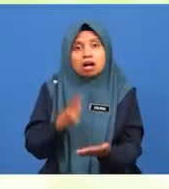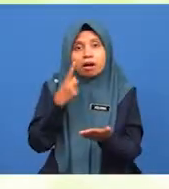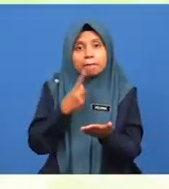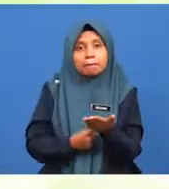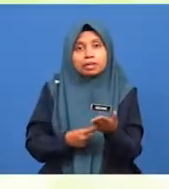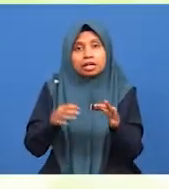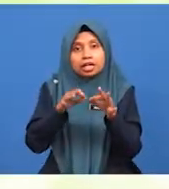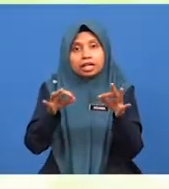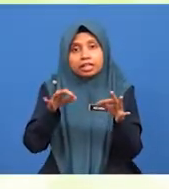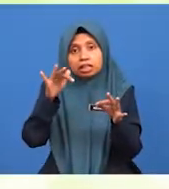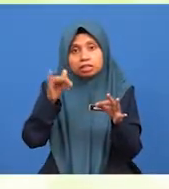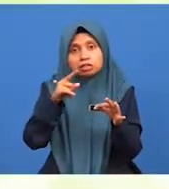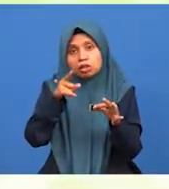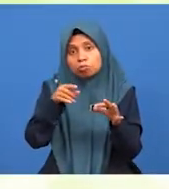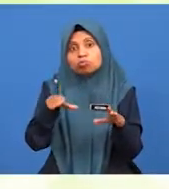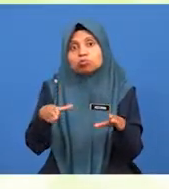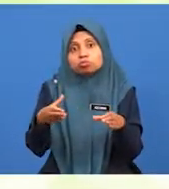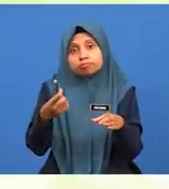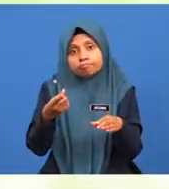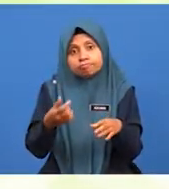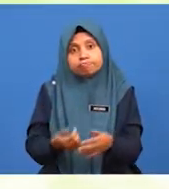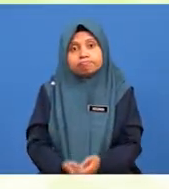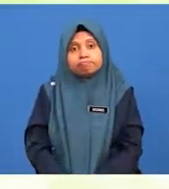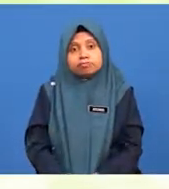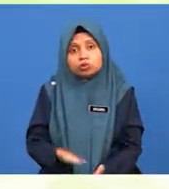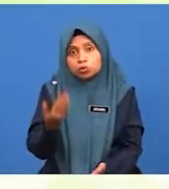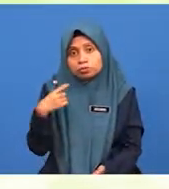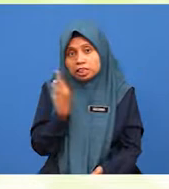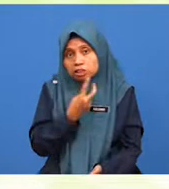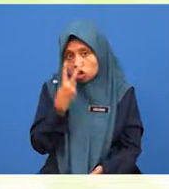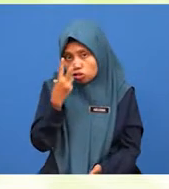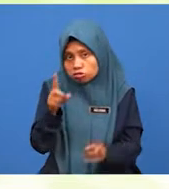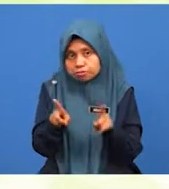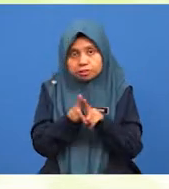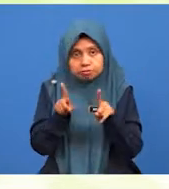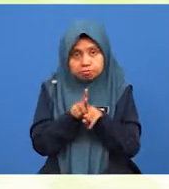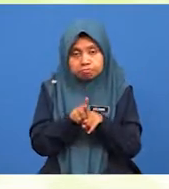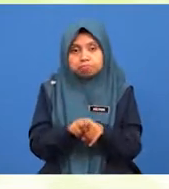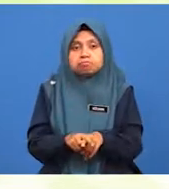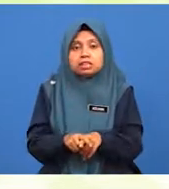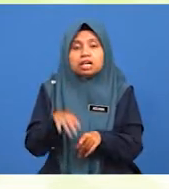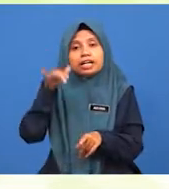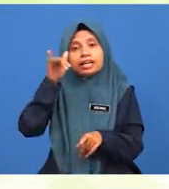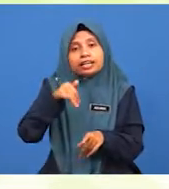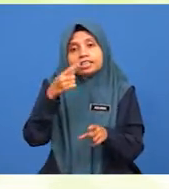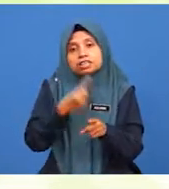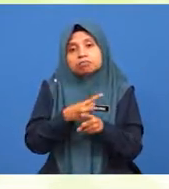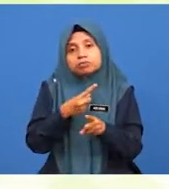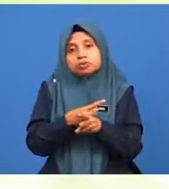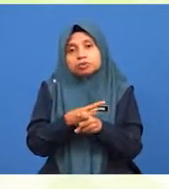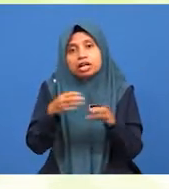Apakah ayat yang kamu bina, murid-murid? Mari kita semak. Ya,